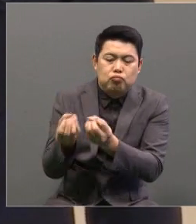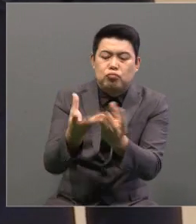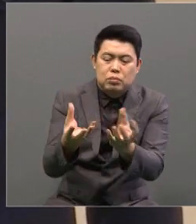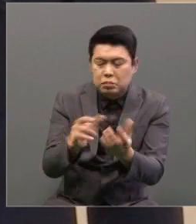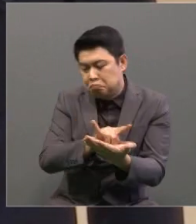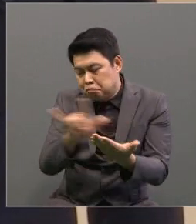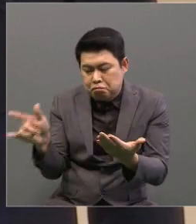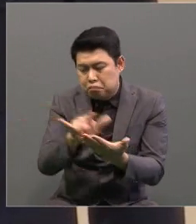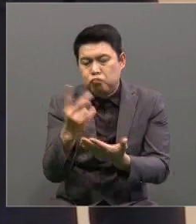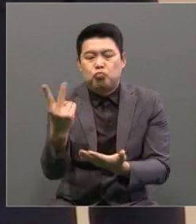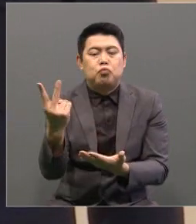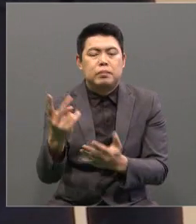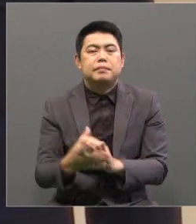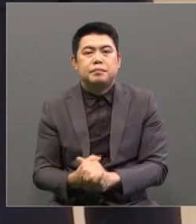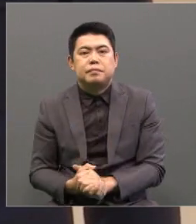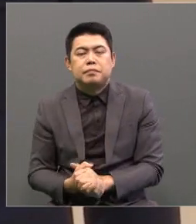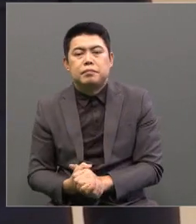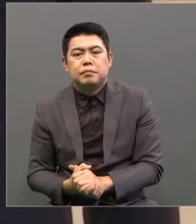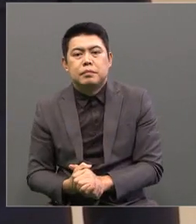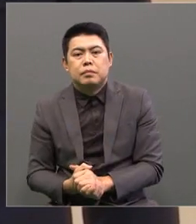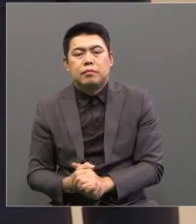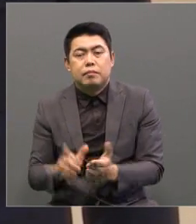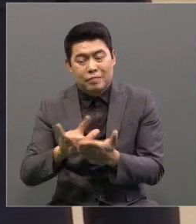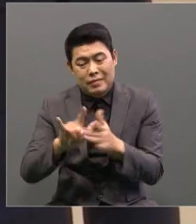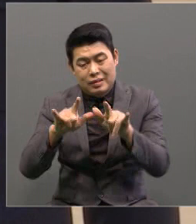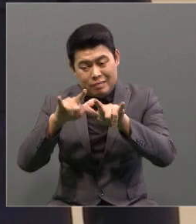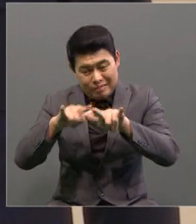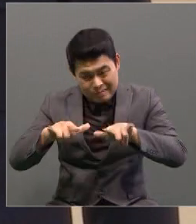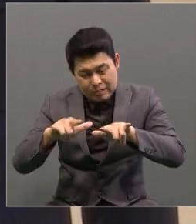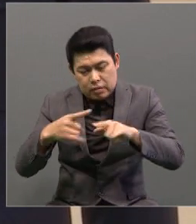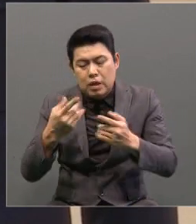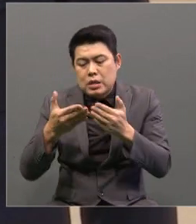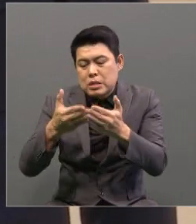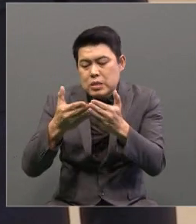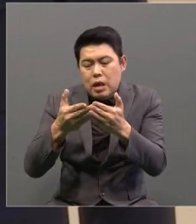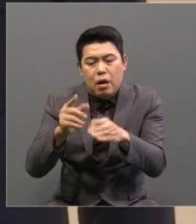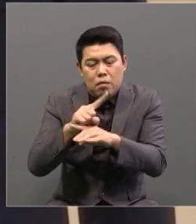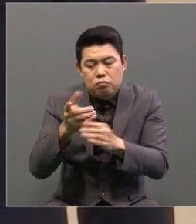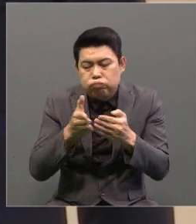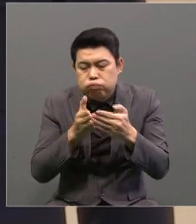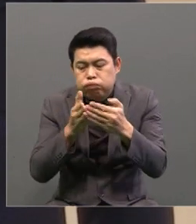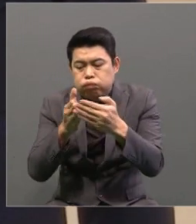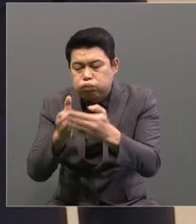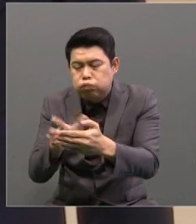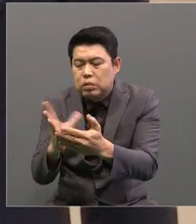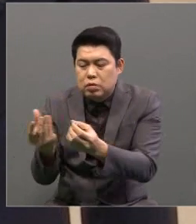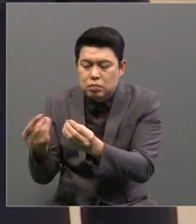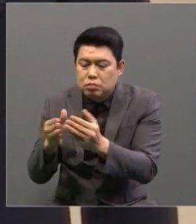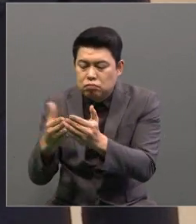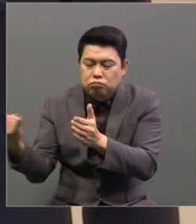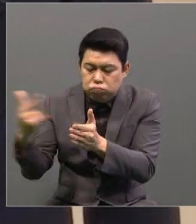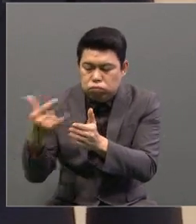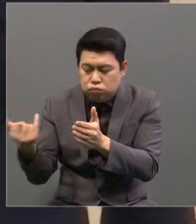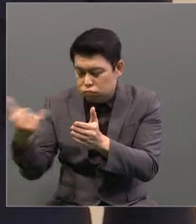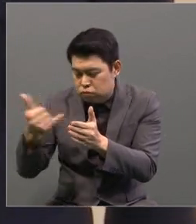ที่ยวบินโดยเครื่องบินC-130และใช้เครื่องบินและใช้เรือรบในการบินนำส่งในการนำส่งคนไทยกลับมาด้วยนะครับต้